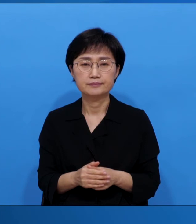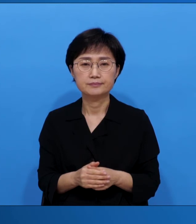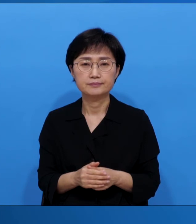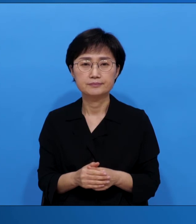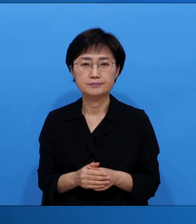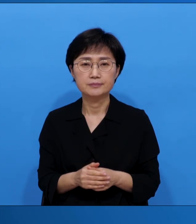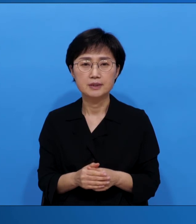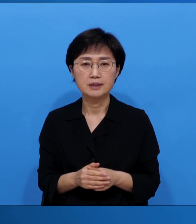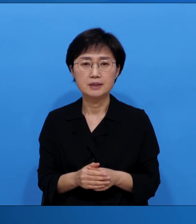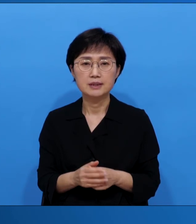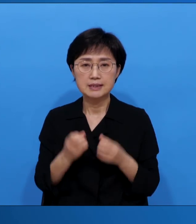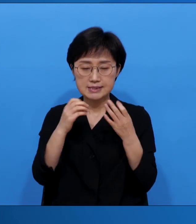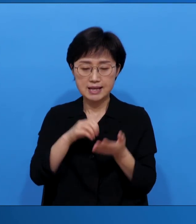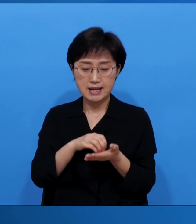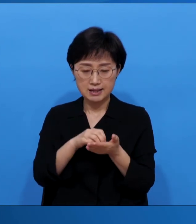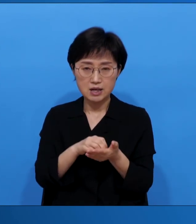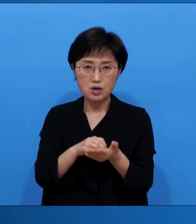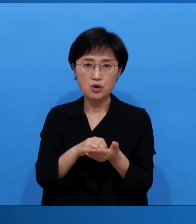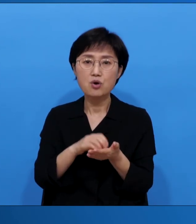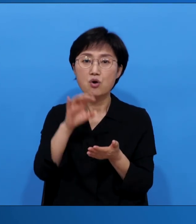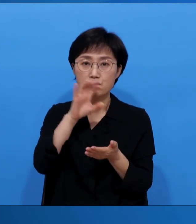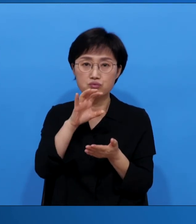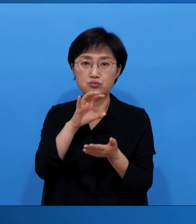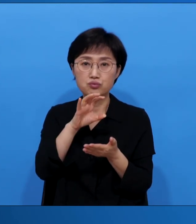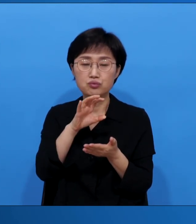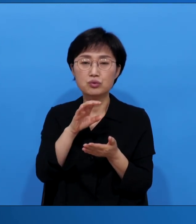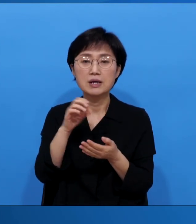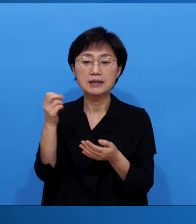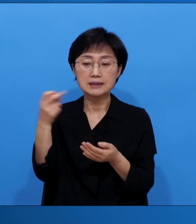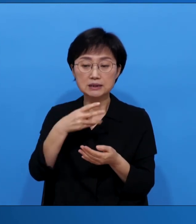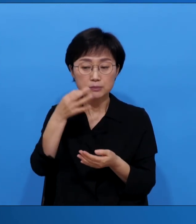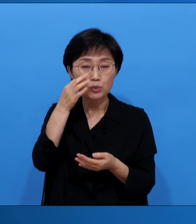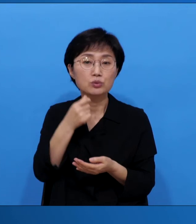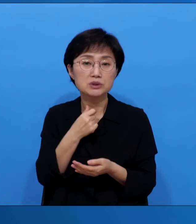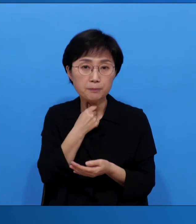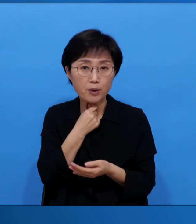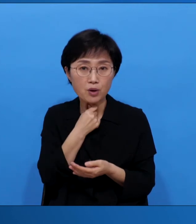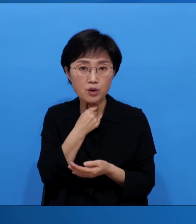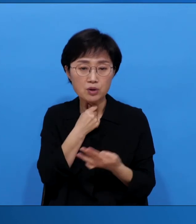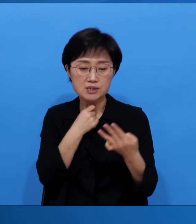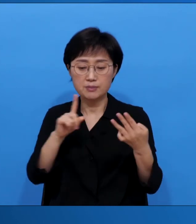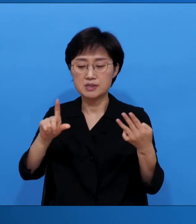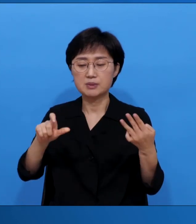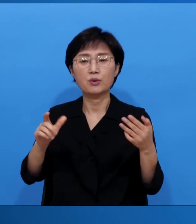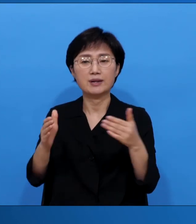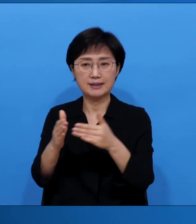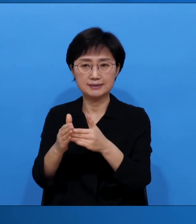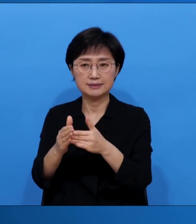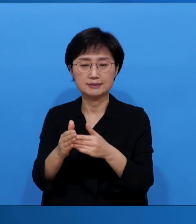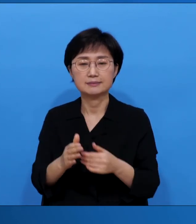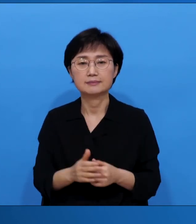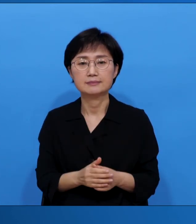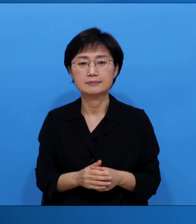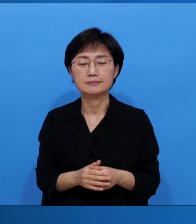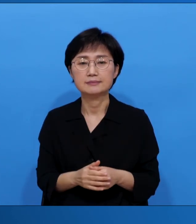2월 237 새가족 현장 사역자 온라인 재훈련이 15일까지 진행됩니다.